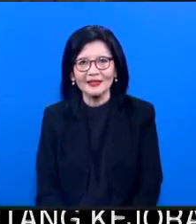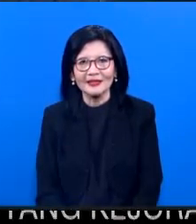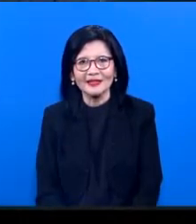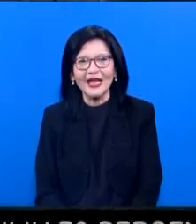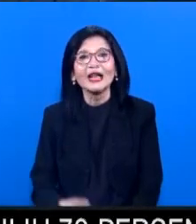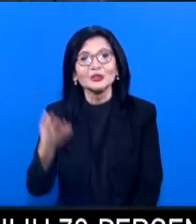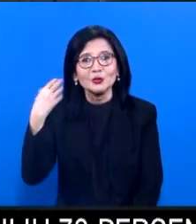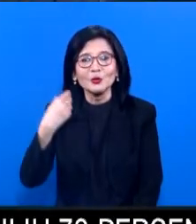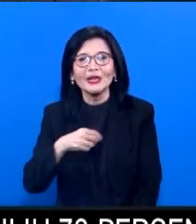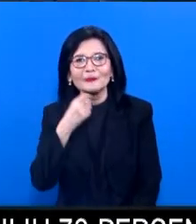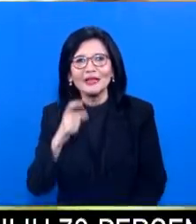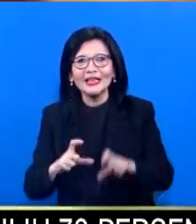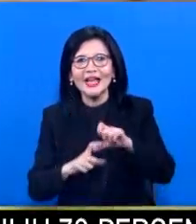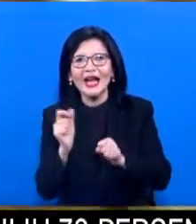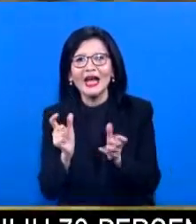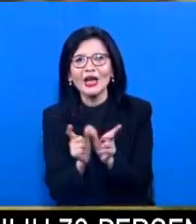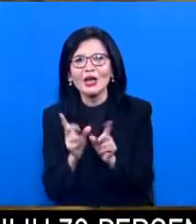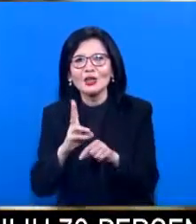ketika masuk ke Indonesia menjadi suar-suwir.